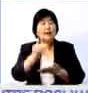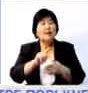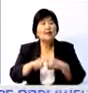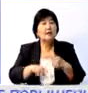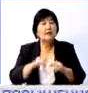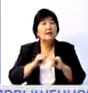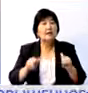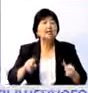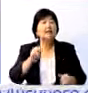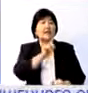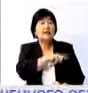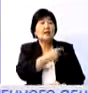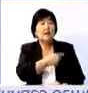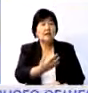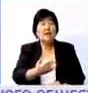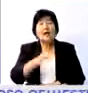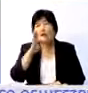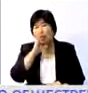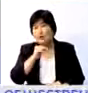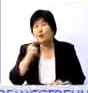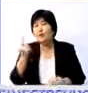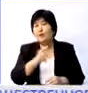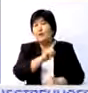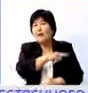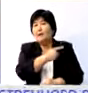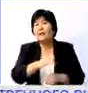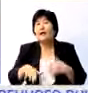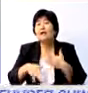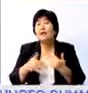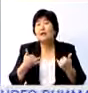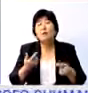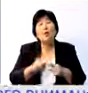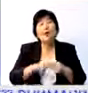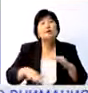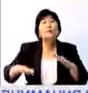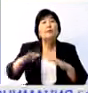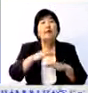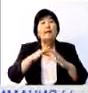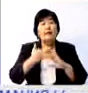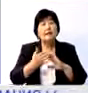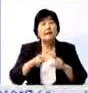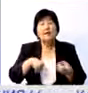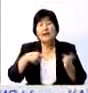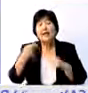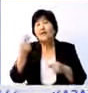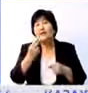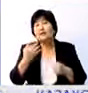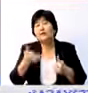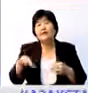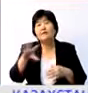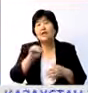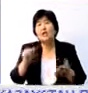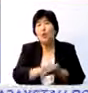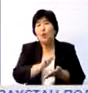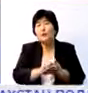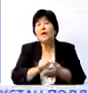дальнейшему развитию медицины, повышению доступности первичной медико-санитарной помощи, особенно на селе, переходу на цифровое введение всей документации.